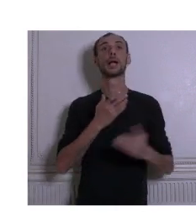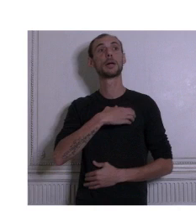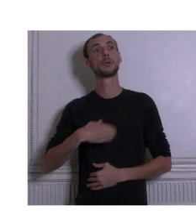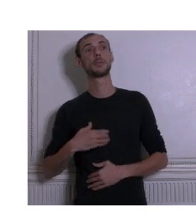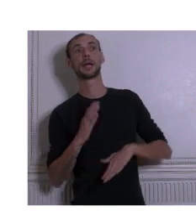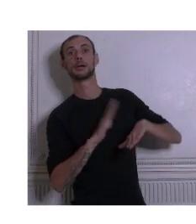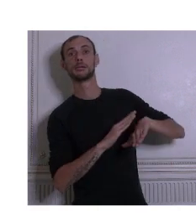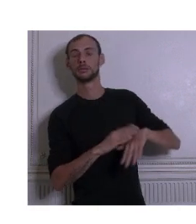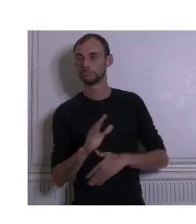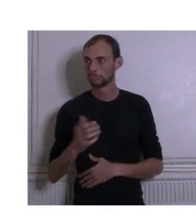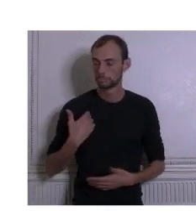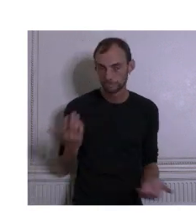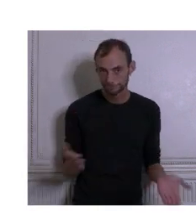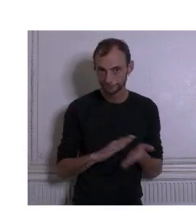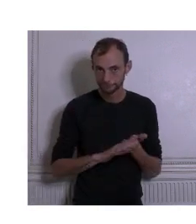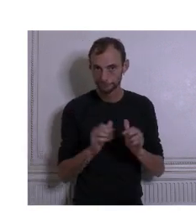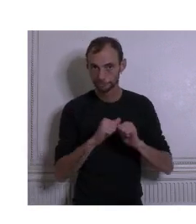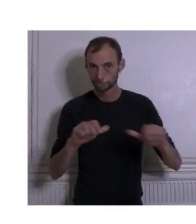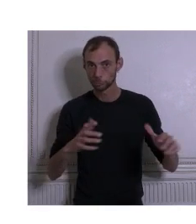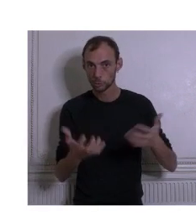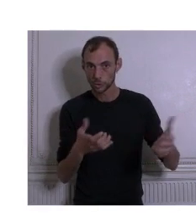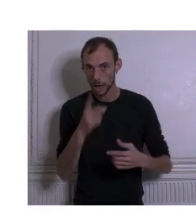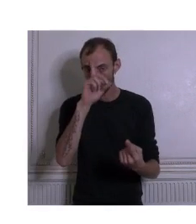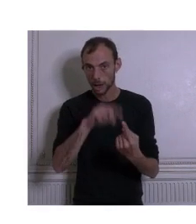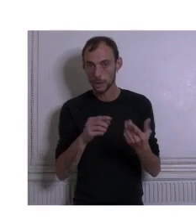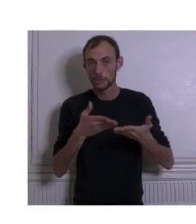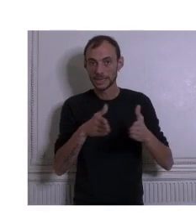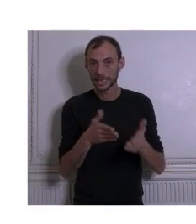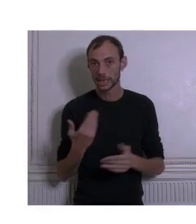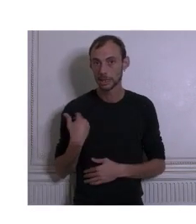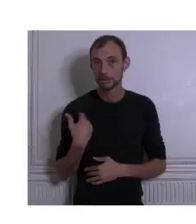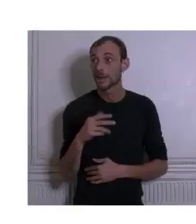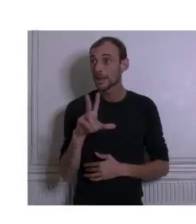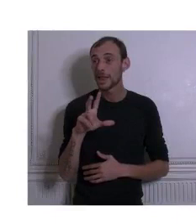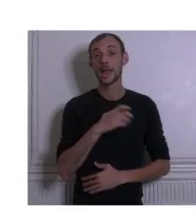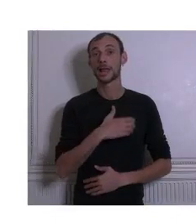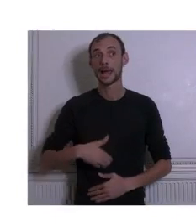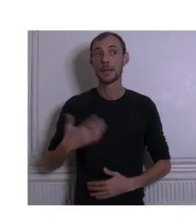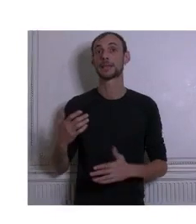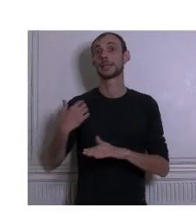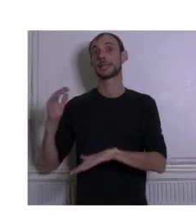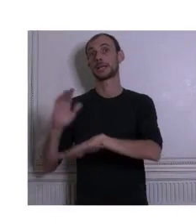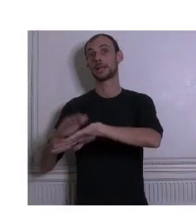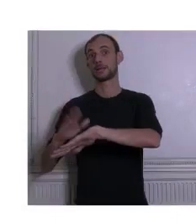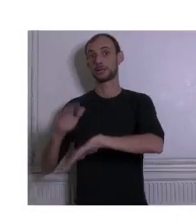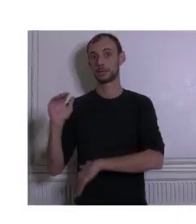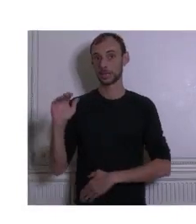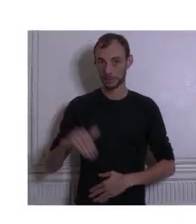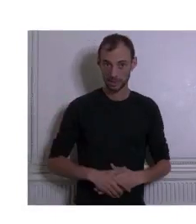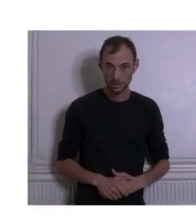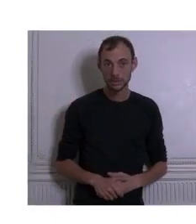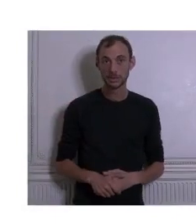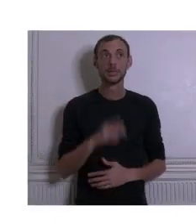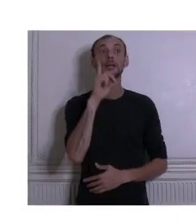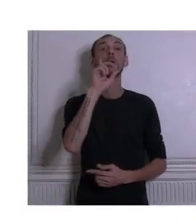un peu leur gestion par rapport à un événement énorme. Et M. Benbar ne me contredira pas, cette destruction